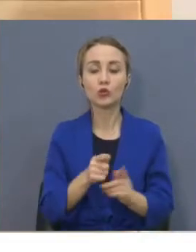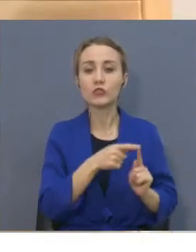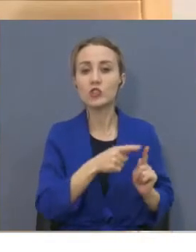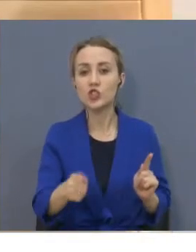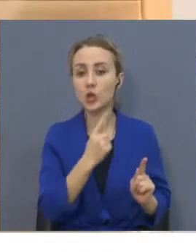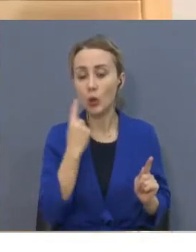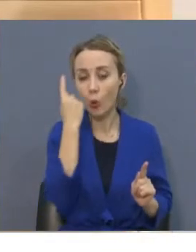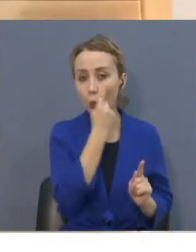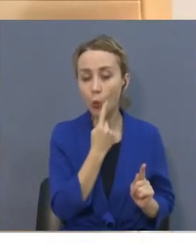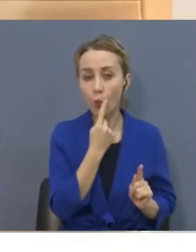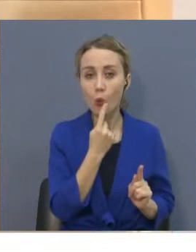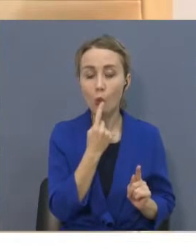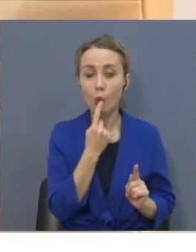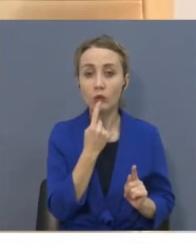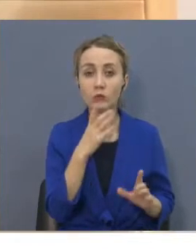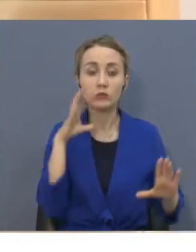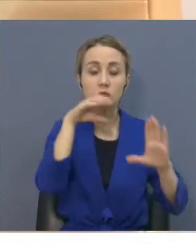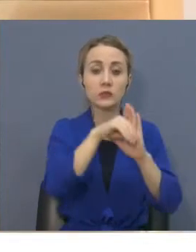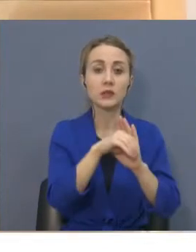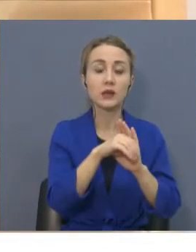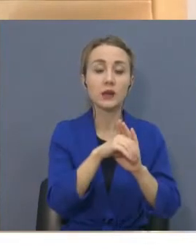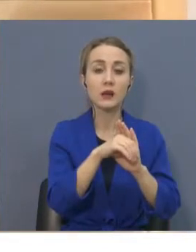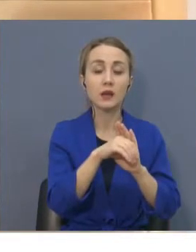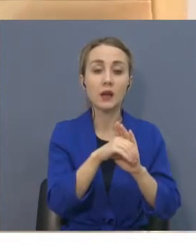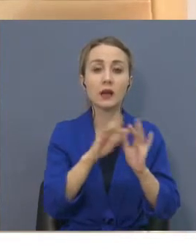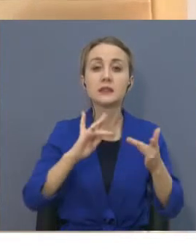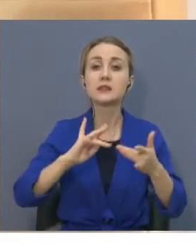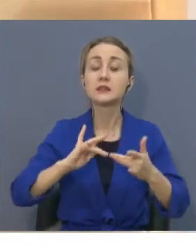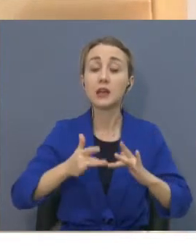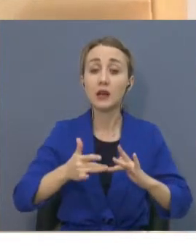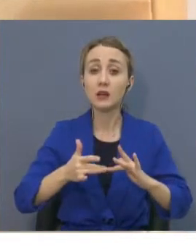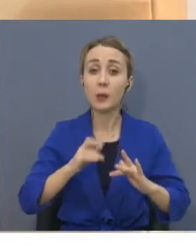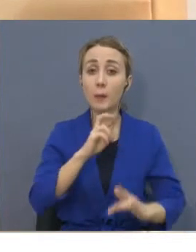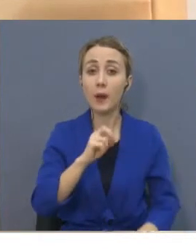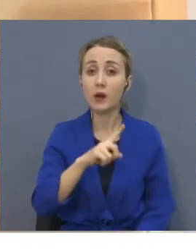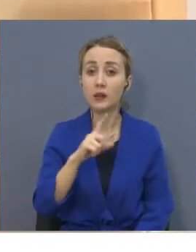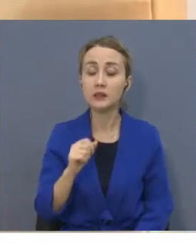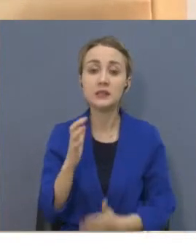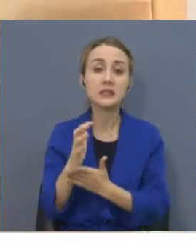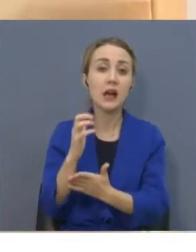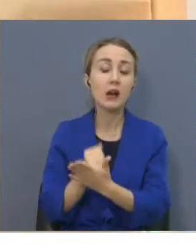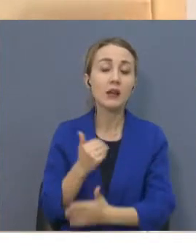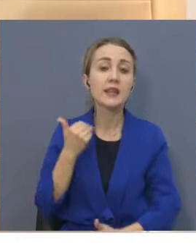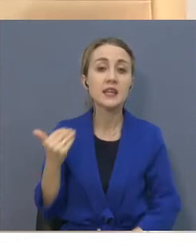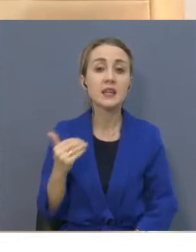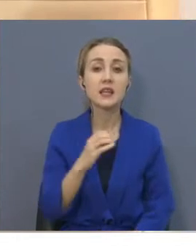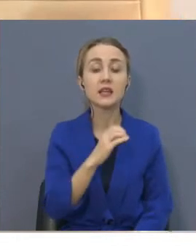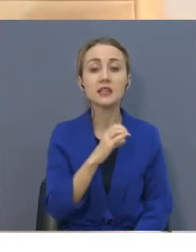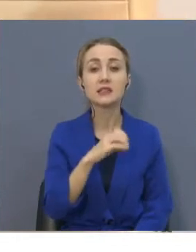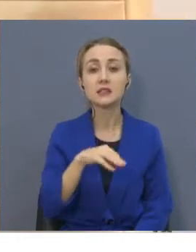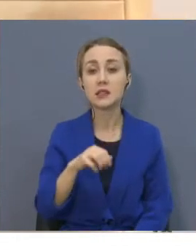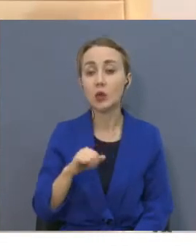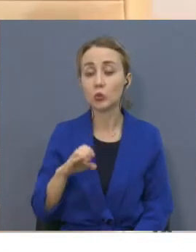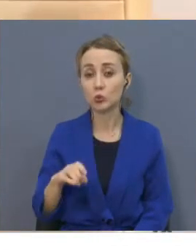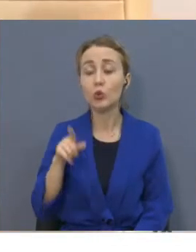года данные сотрудников на сайт msbfms.kz, то есть сохранить их статус. В дальнейшем эти сотрудники